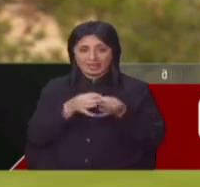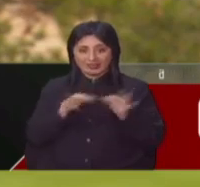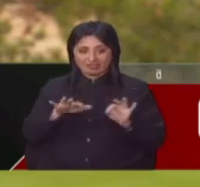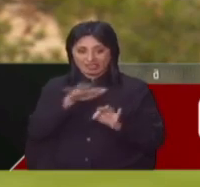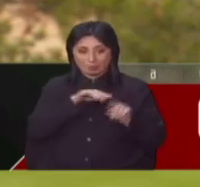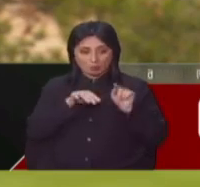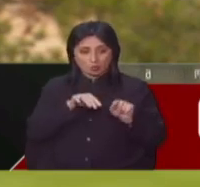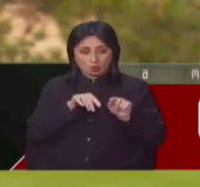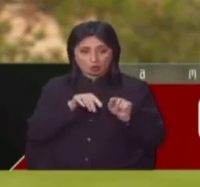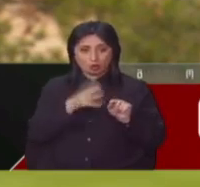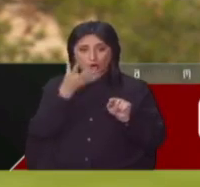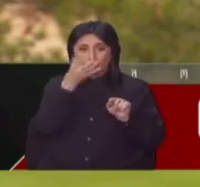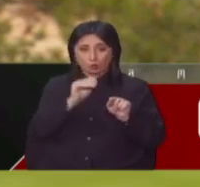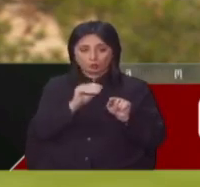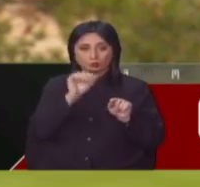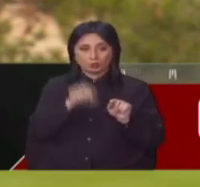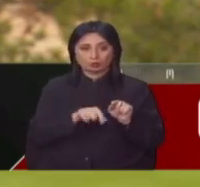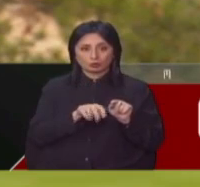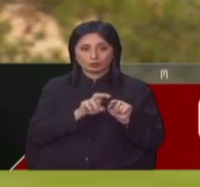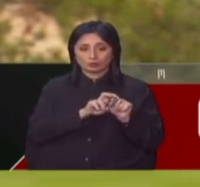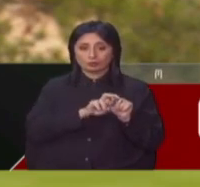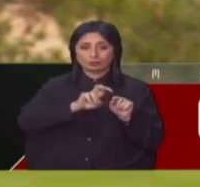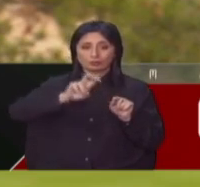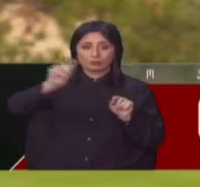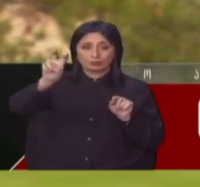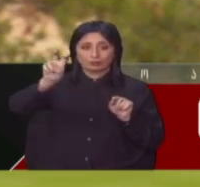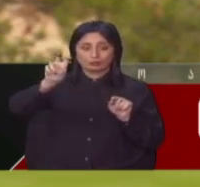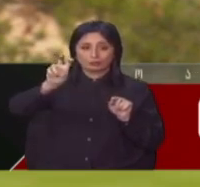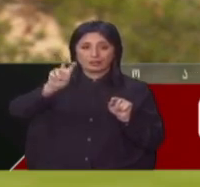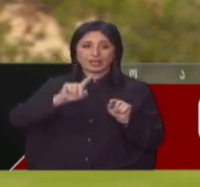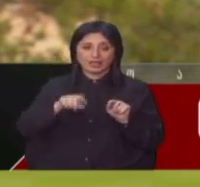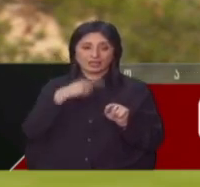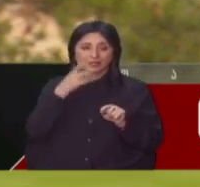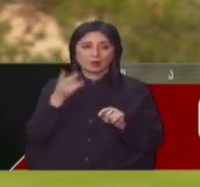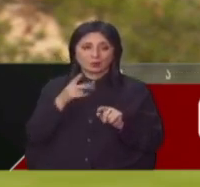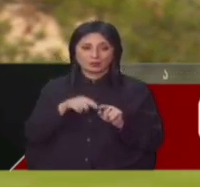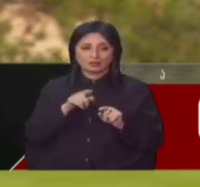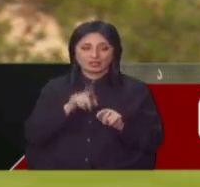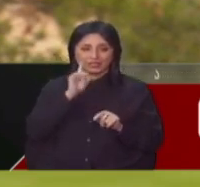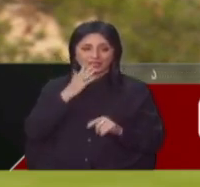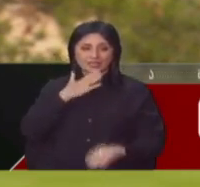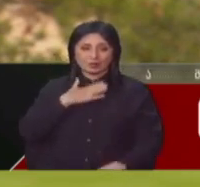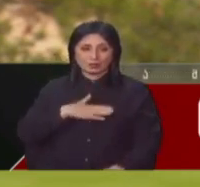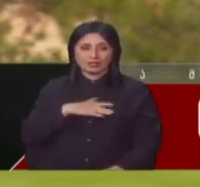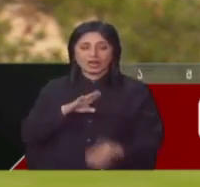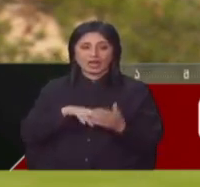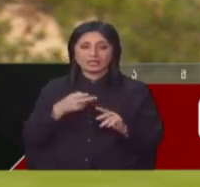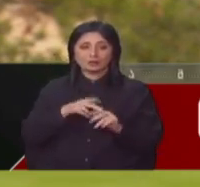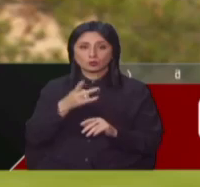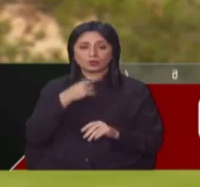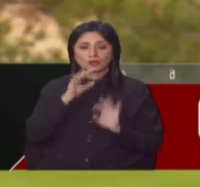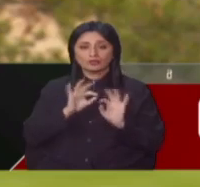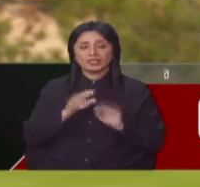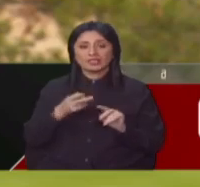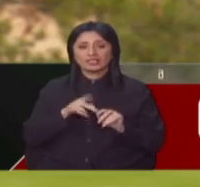თავისუფლების მოედნიდან ზუსტად 5 წუთში შეიძლება საბაგირო გზით ამოსვლა, რაც რა თქმა უნდა სასიამოვნოა. Გარდა ამისა, უნდა